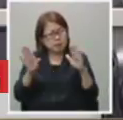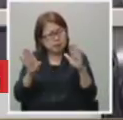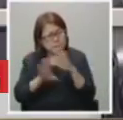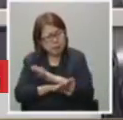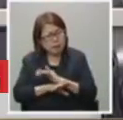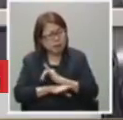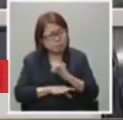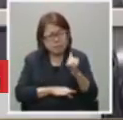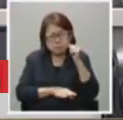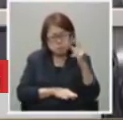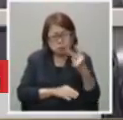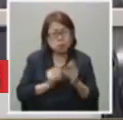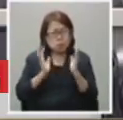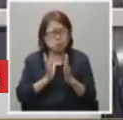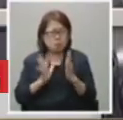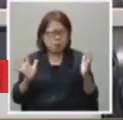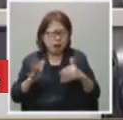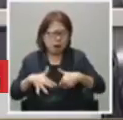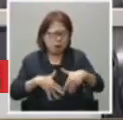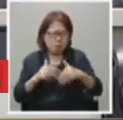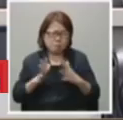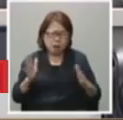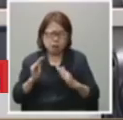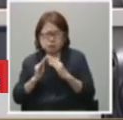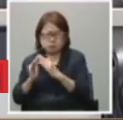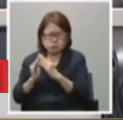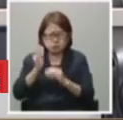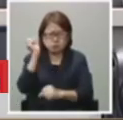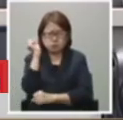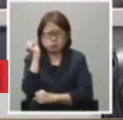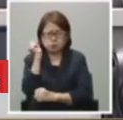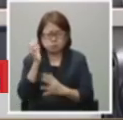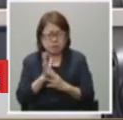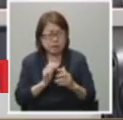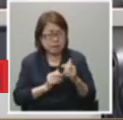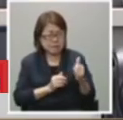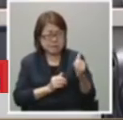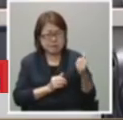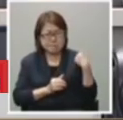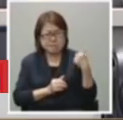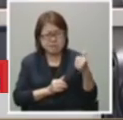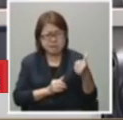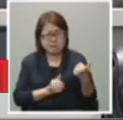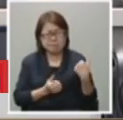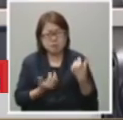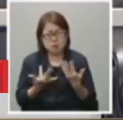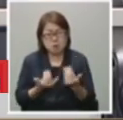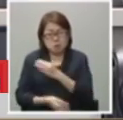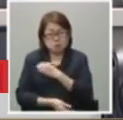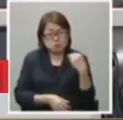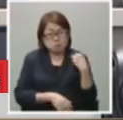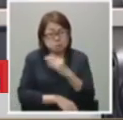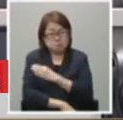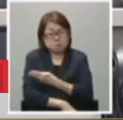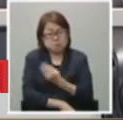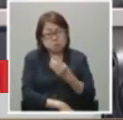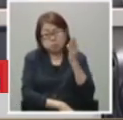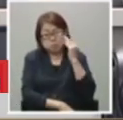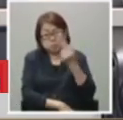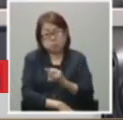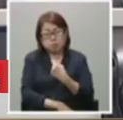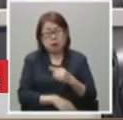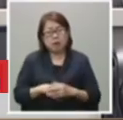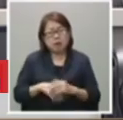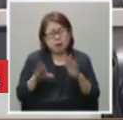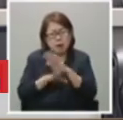ครับคนเยอะแล้วก็สลัมเยอะแต่จุดดีเขาก็มีนะเดี๋ยวท่านทูตฟิลิปปินส์จะมาด่าผมแต่ว่าถ้าเปรียบ GDP กันแล้วเหมือนเขาหยุ